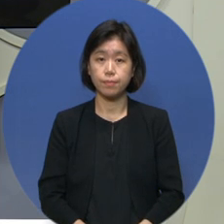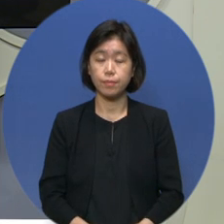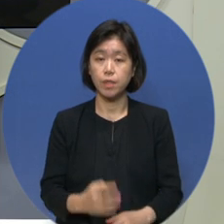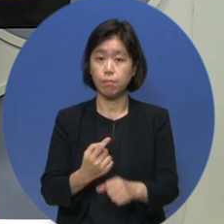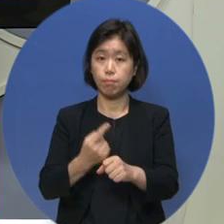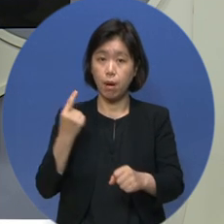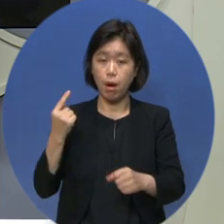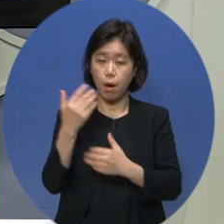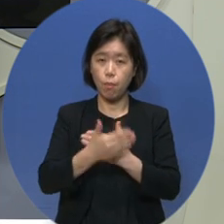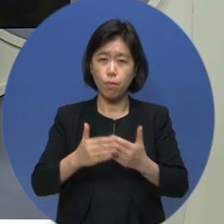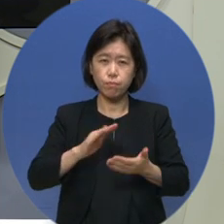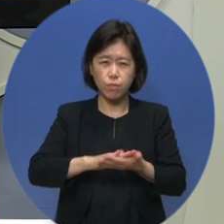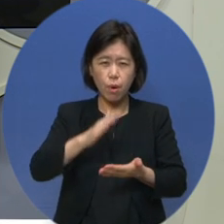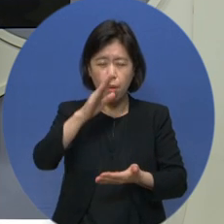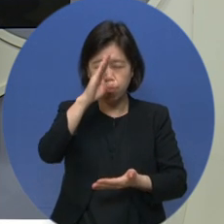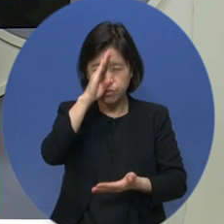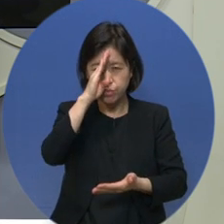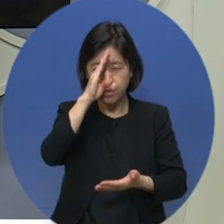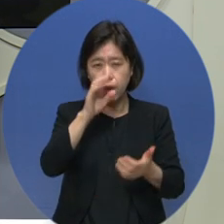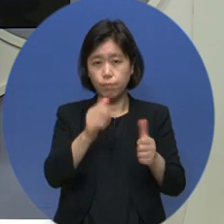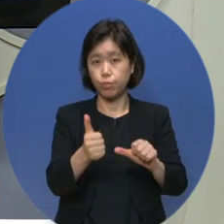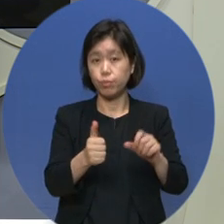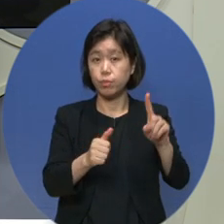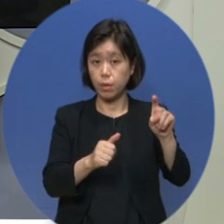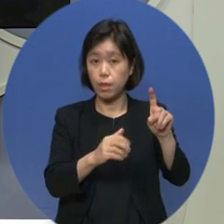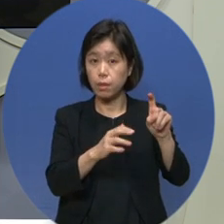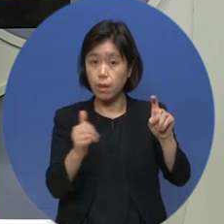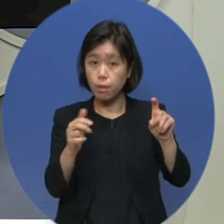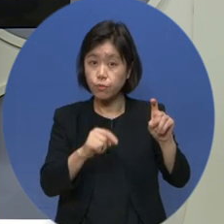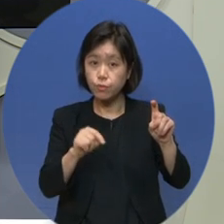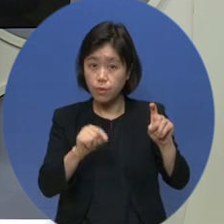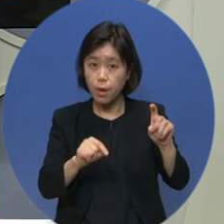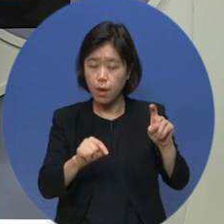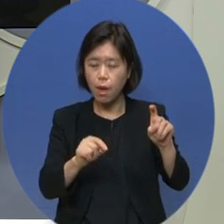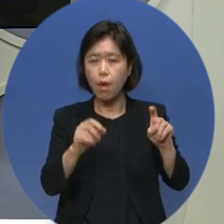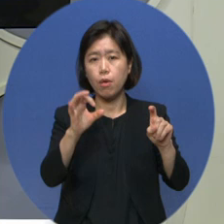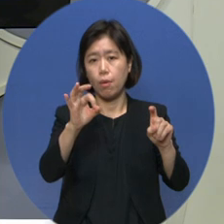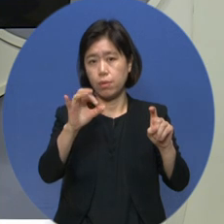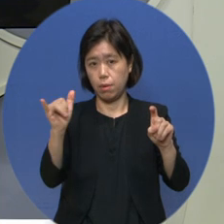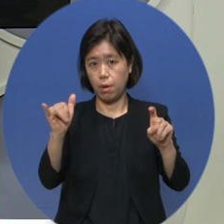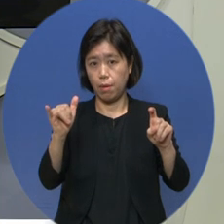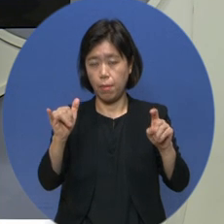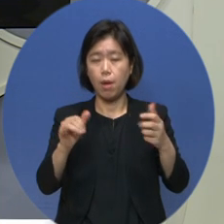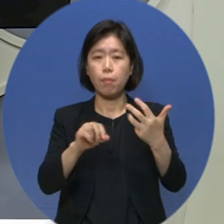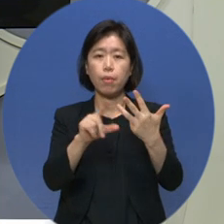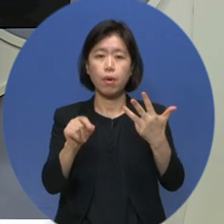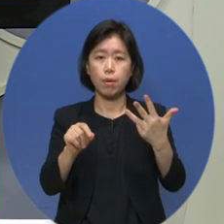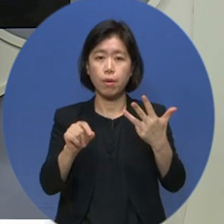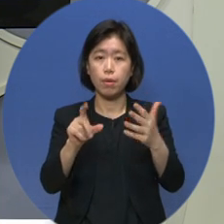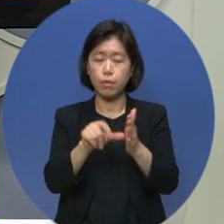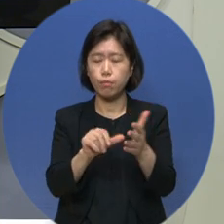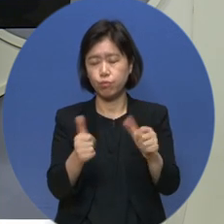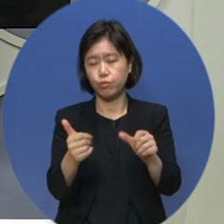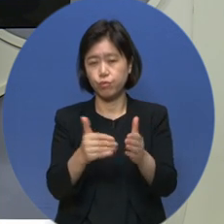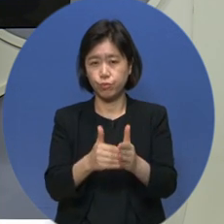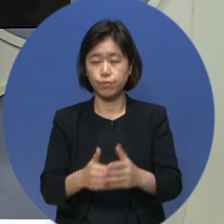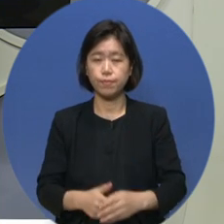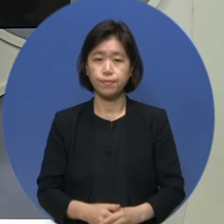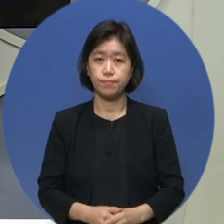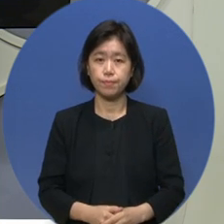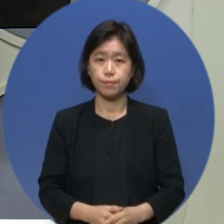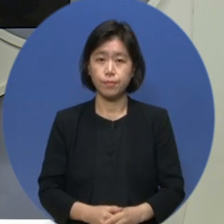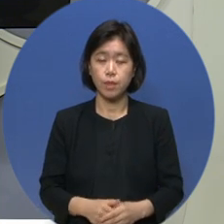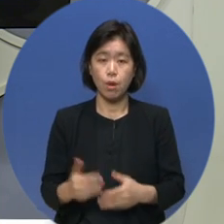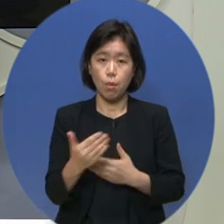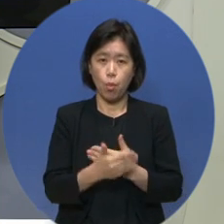온열 재환 사망자 11명 중 10명이 8월에 발생한 만큼 각별한 주의가 필요한데요 온열 재